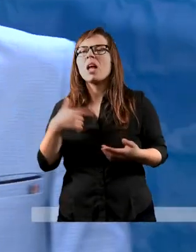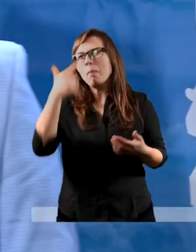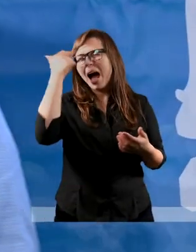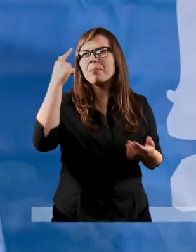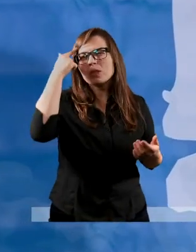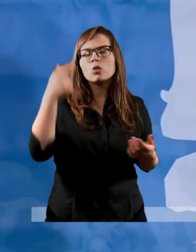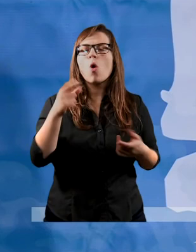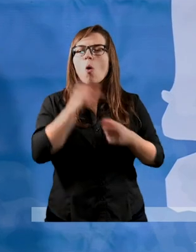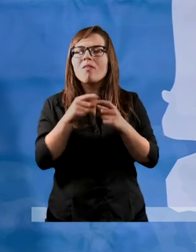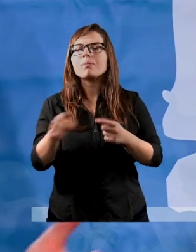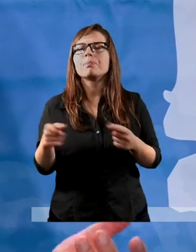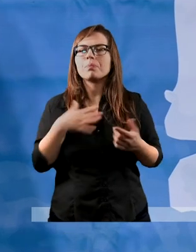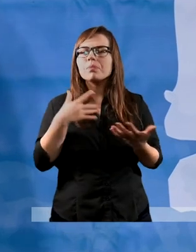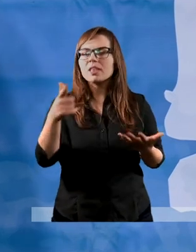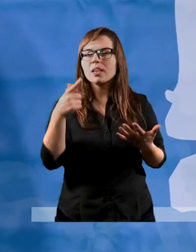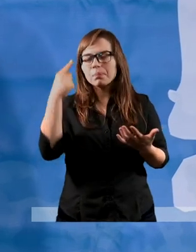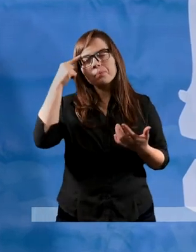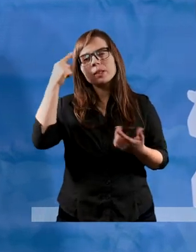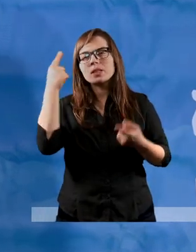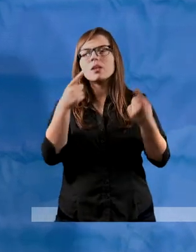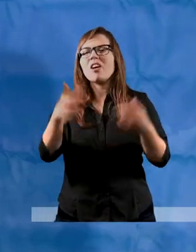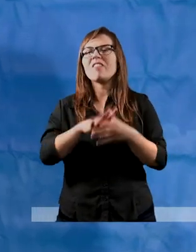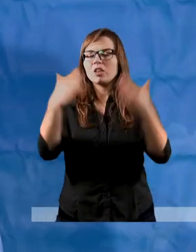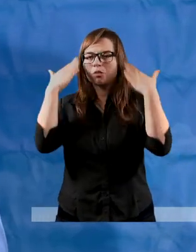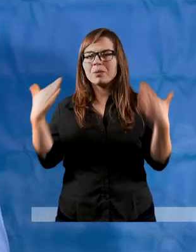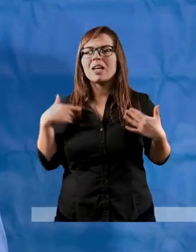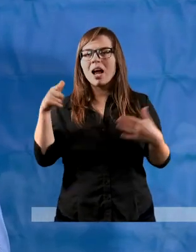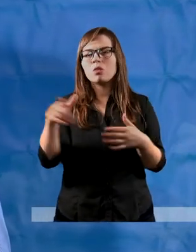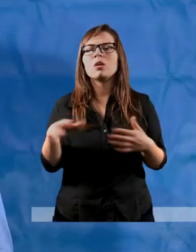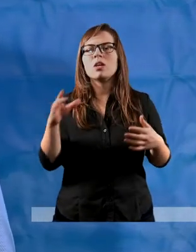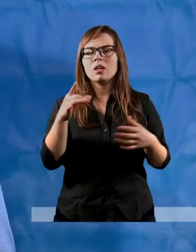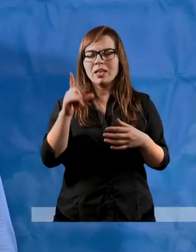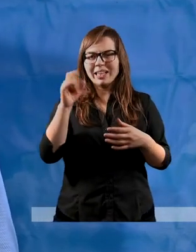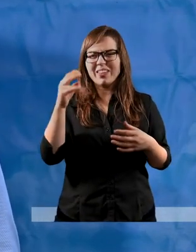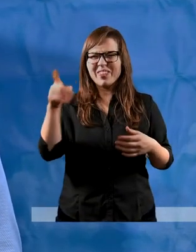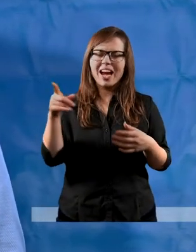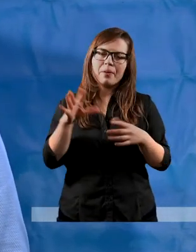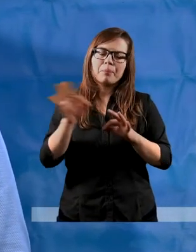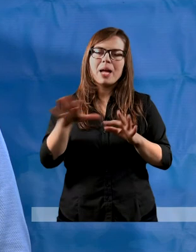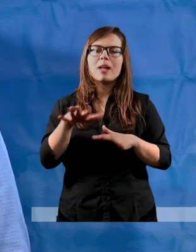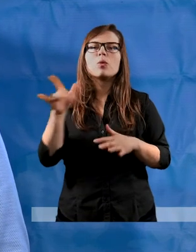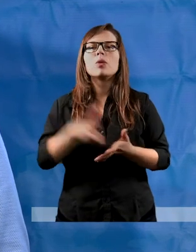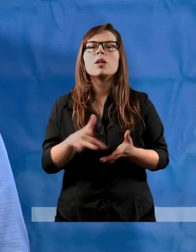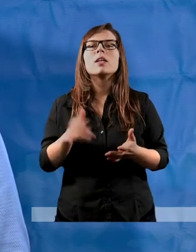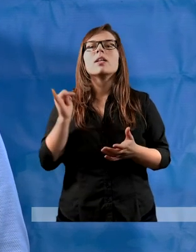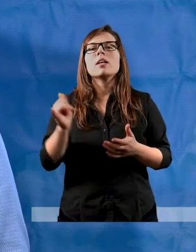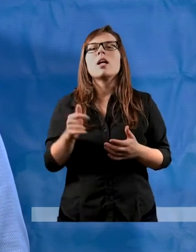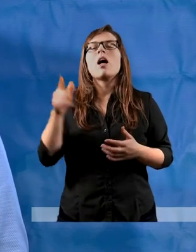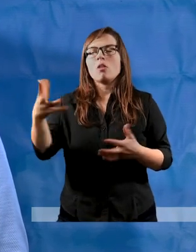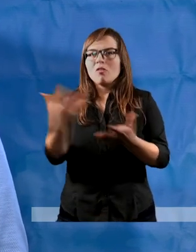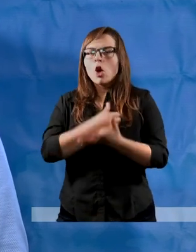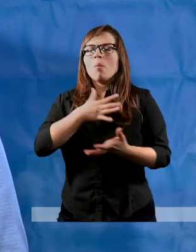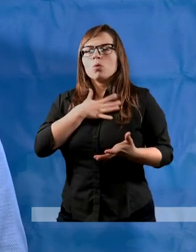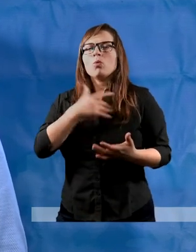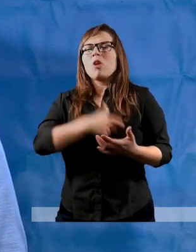słowa wypowiedziane właśnie w Warszawie, w szpitalu Rydgiera. wziąłem sobie mocno do